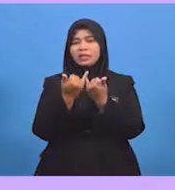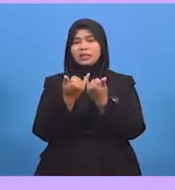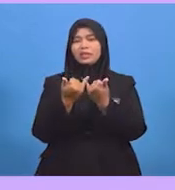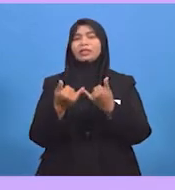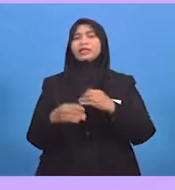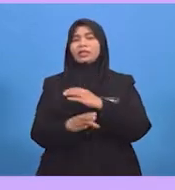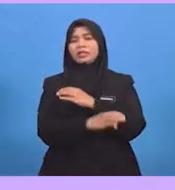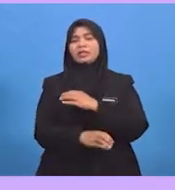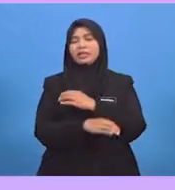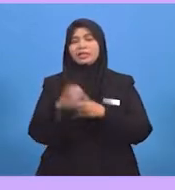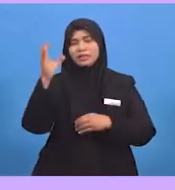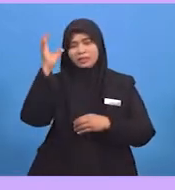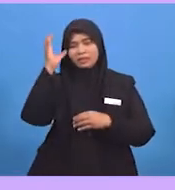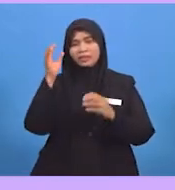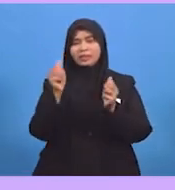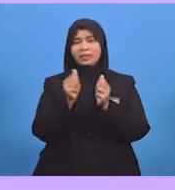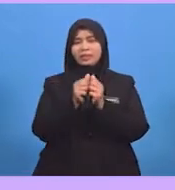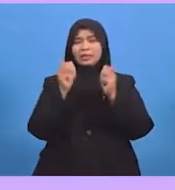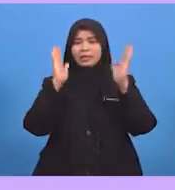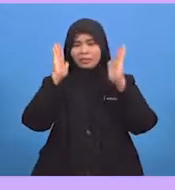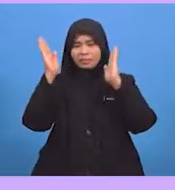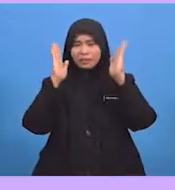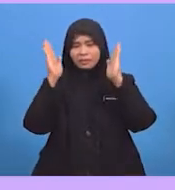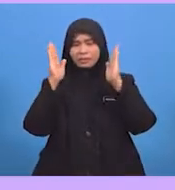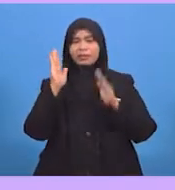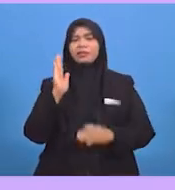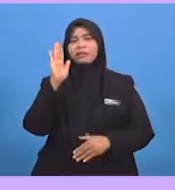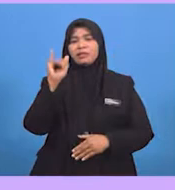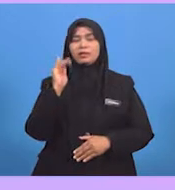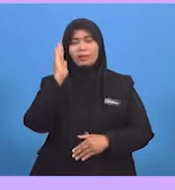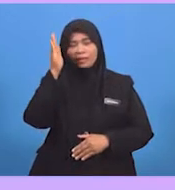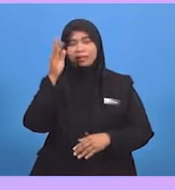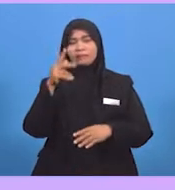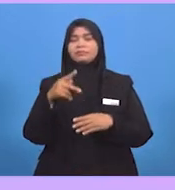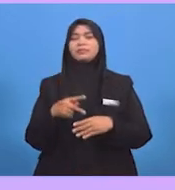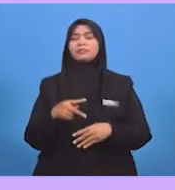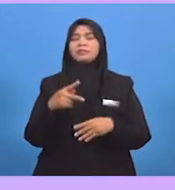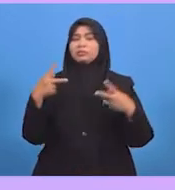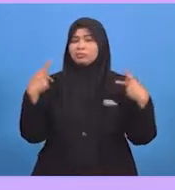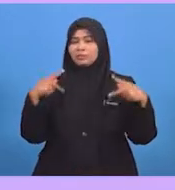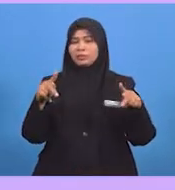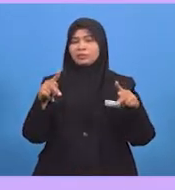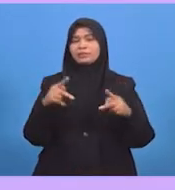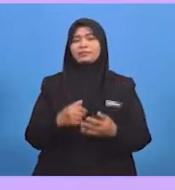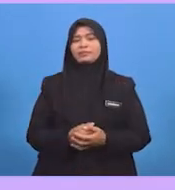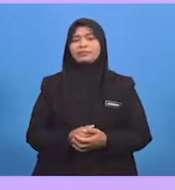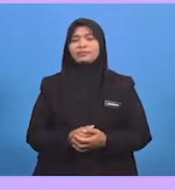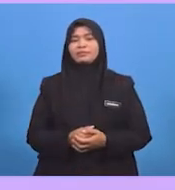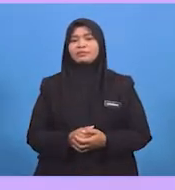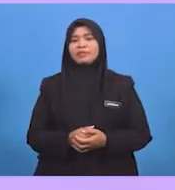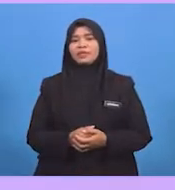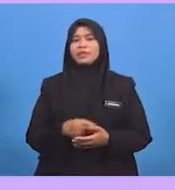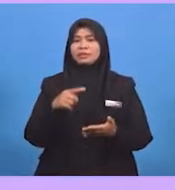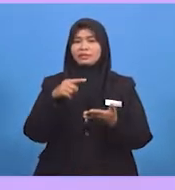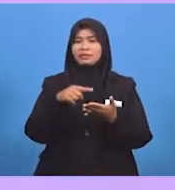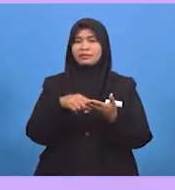negara China dengan Malaysia yang bakal dipasarkan di pasaran tempatan tak lama lagi. Ini pula